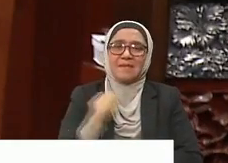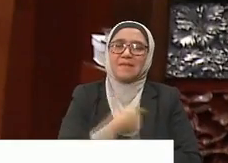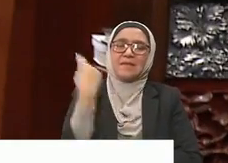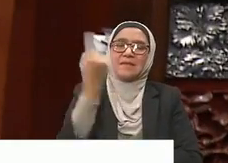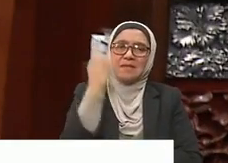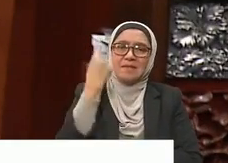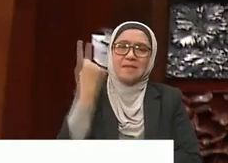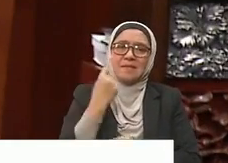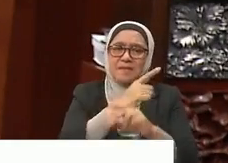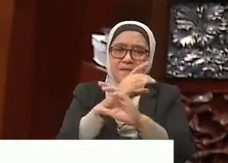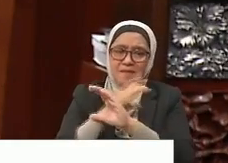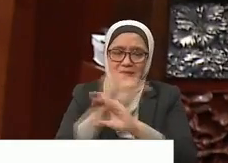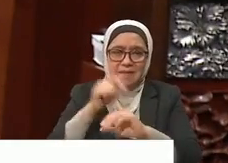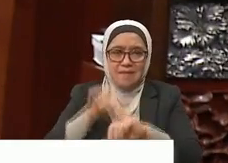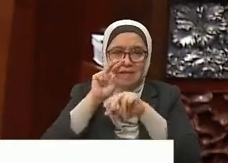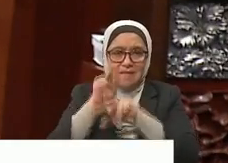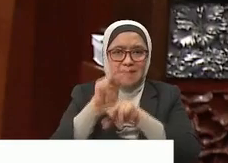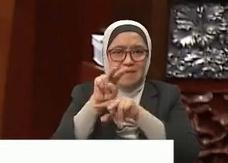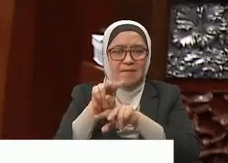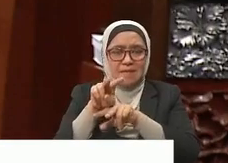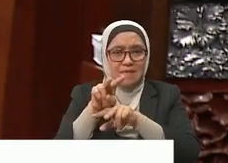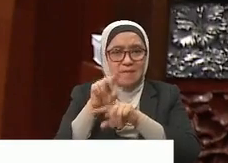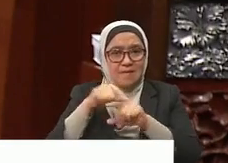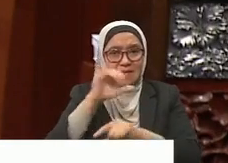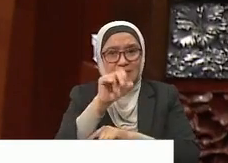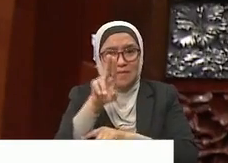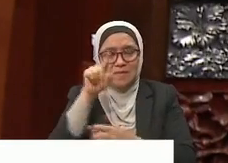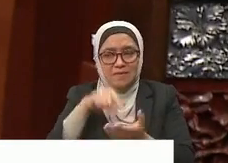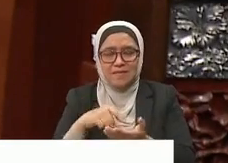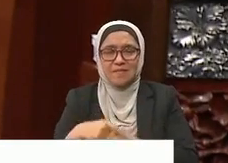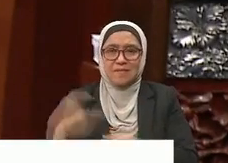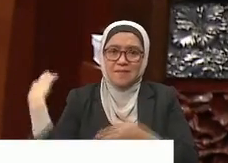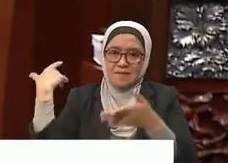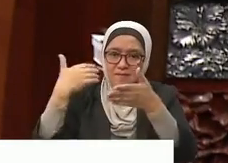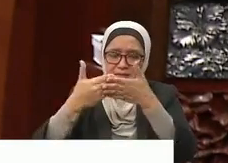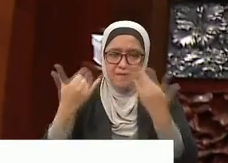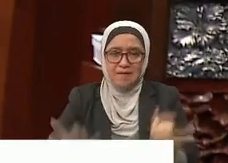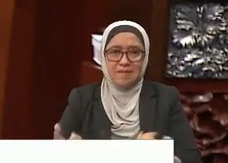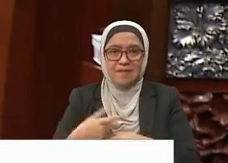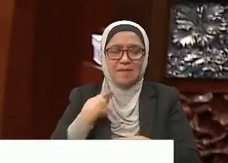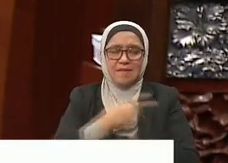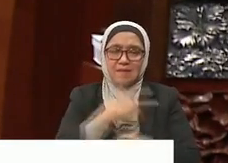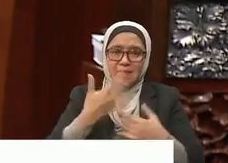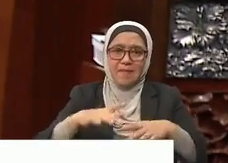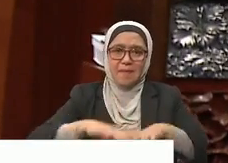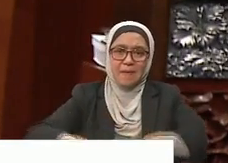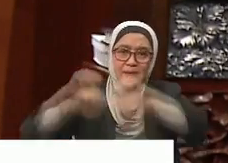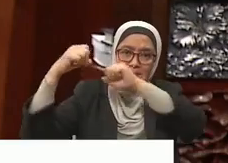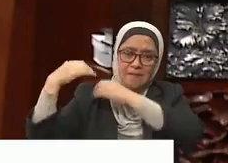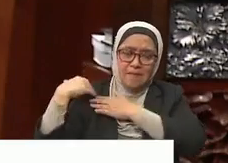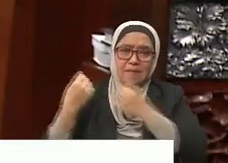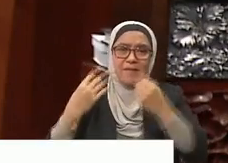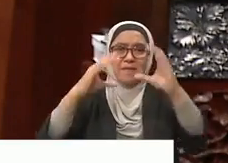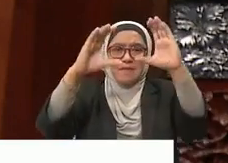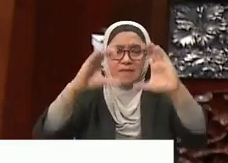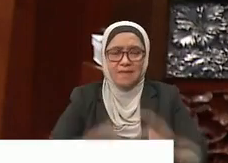dan kementerian telah mencadangkan 3 fasa ke arah mewujudkan Jabatan Khas Kanak-Kanak, ia termasuk pengukuhan bahagian kanak-kanak JKM, penstrukturan